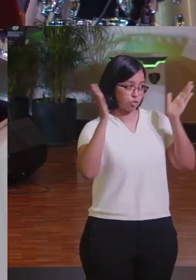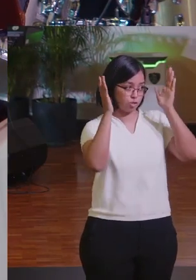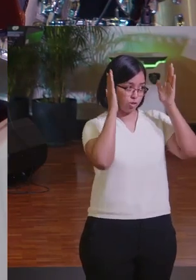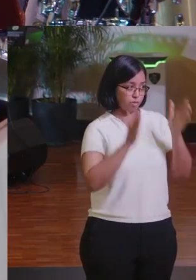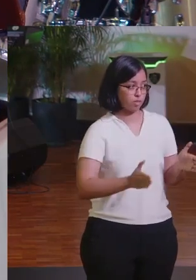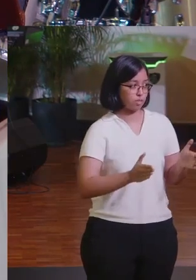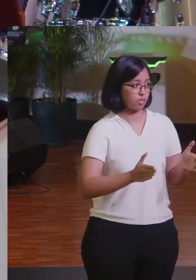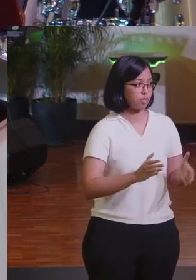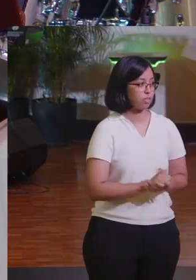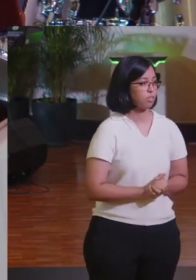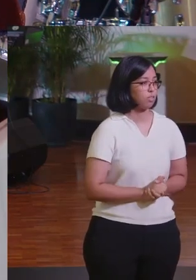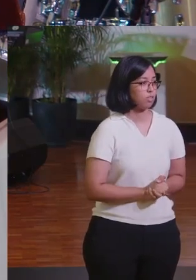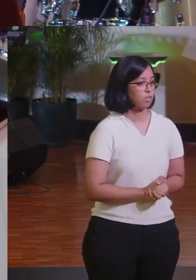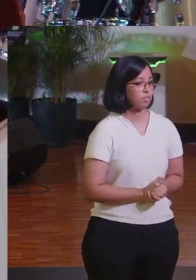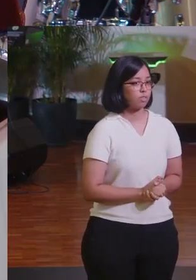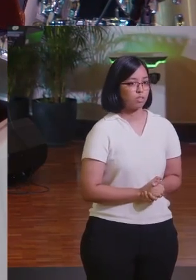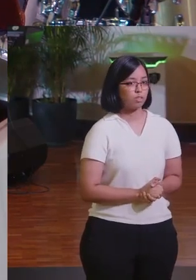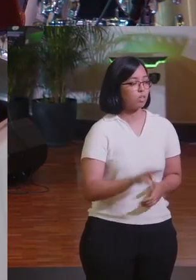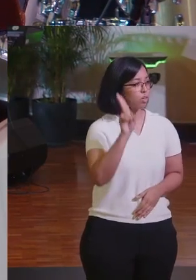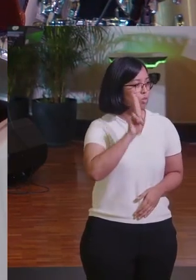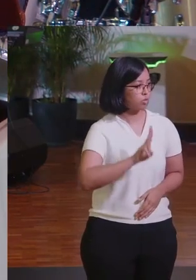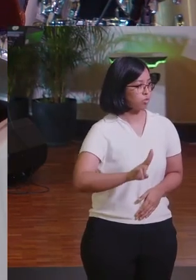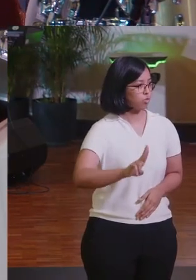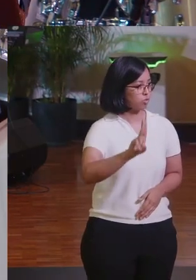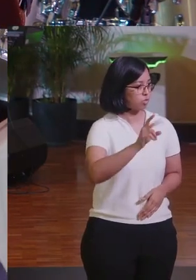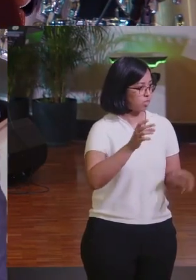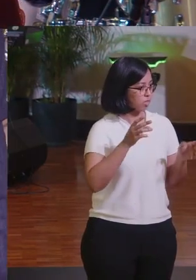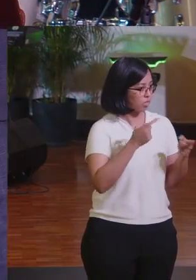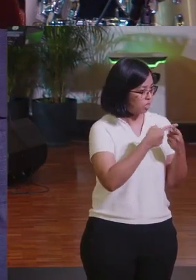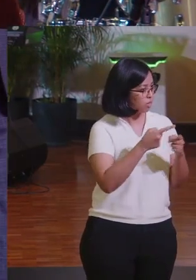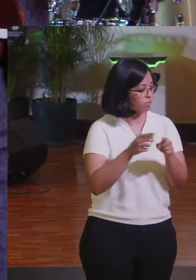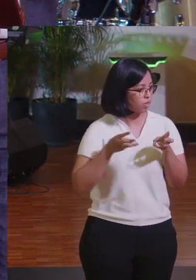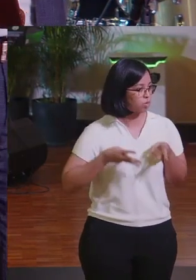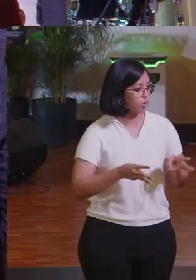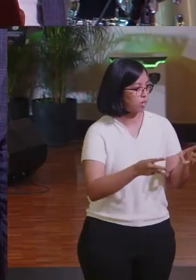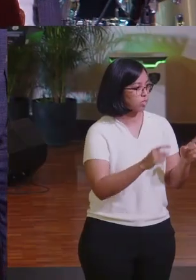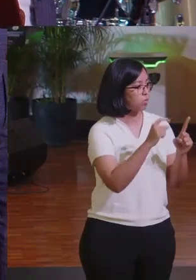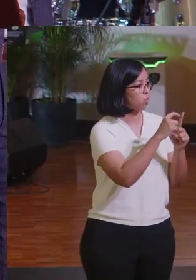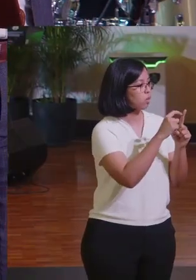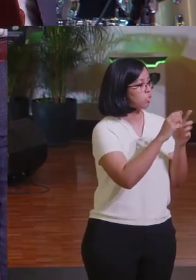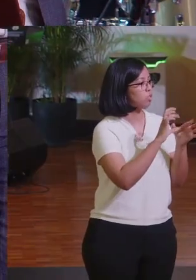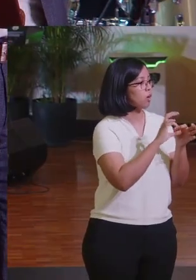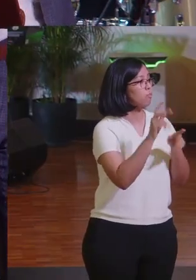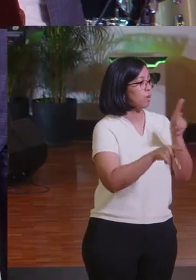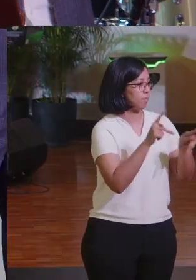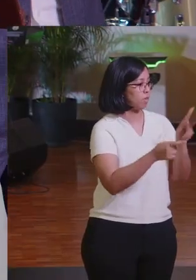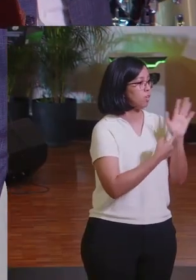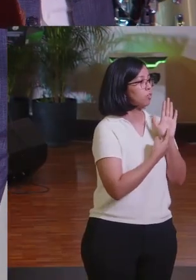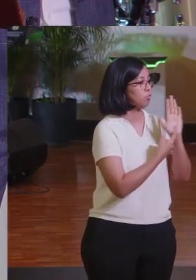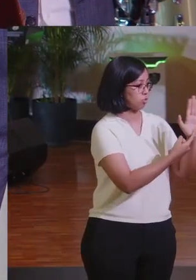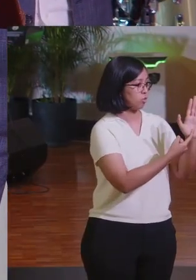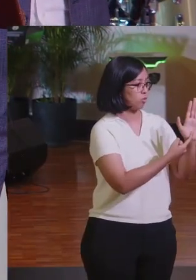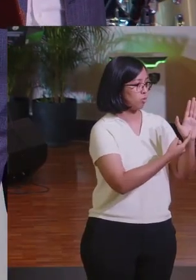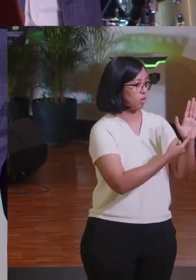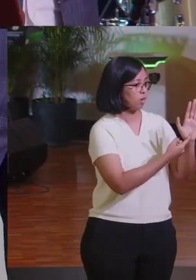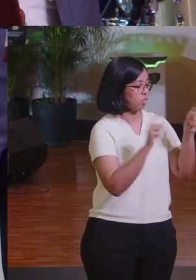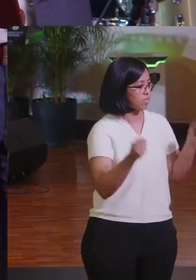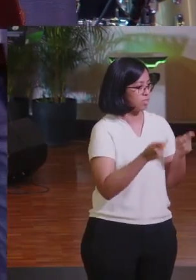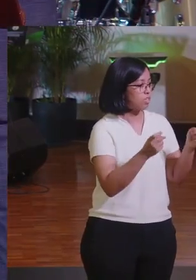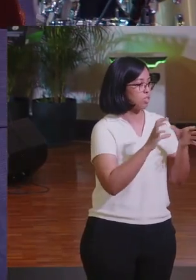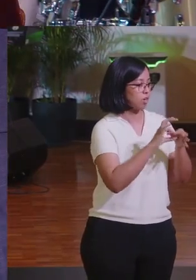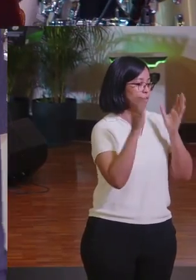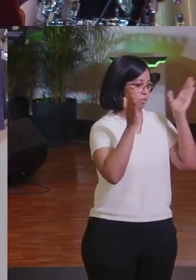words, yung pinag-aralan natin last week, nakita natin ang kapangyarihan ng Diyos na